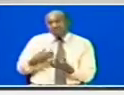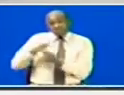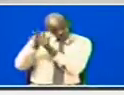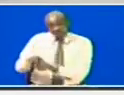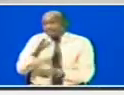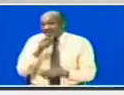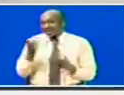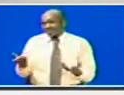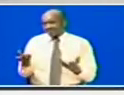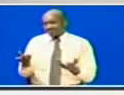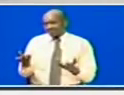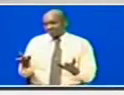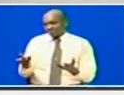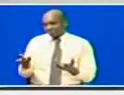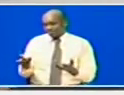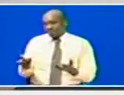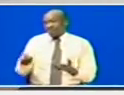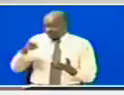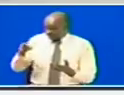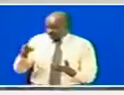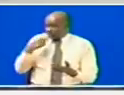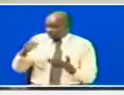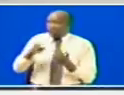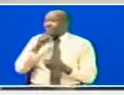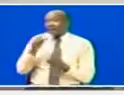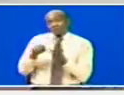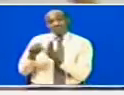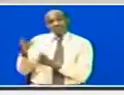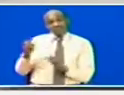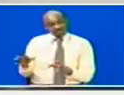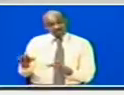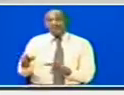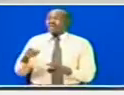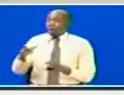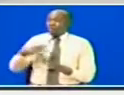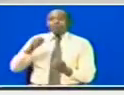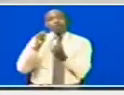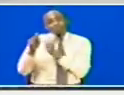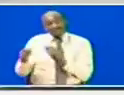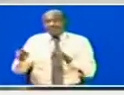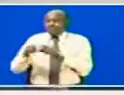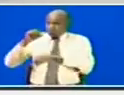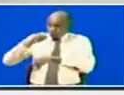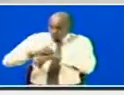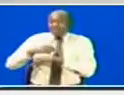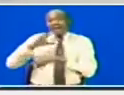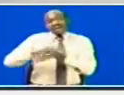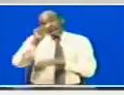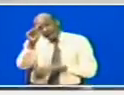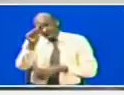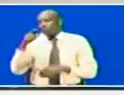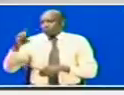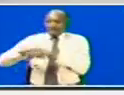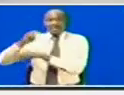mwanaume. Kwa hivyo fanya ajihisi si mume haswa. Alafu vile kama kushindana shuleni, twashindana, wewe wapata A mimi napata A.